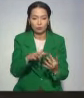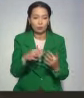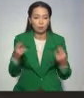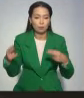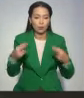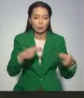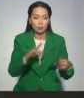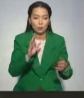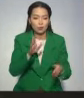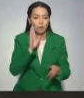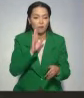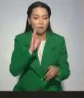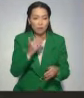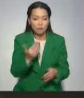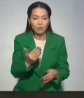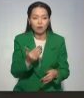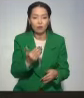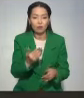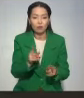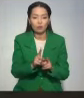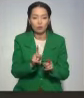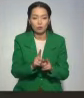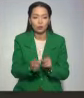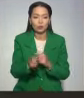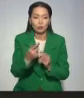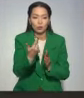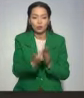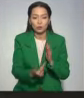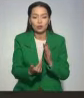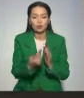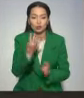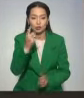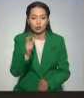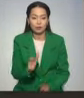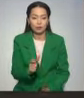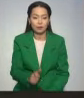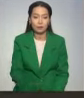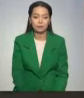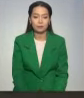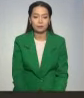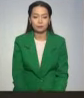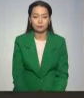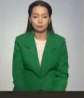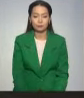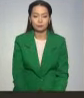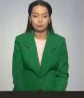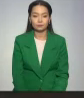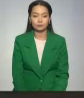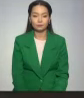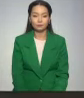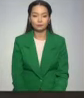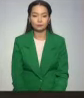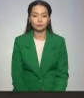в прошлом году на водоемах региона при рыбной ловли утонула четыре человека Ирина Якунина джумагулов